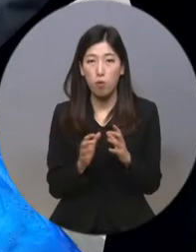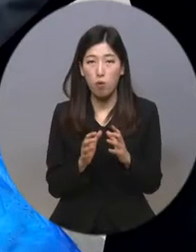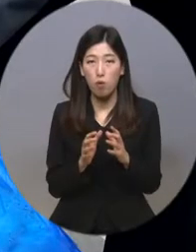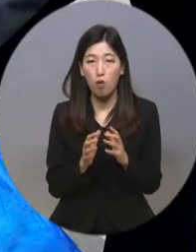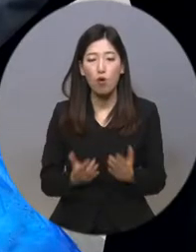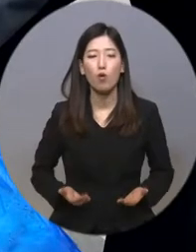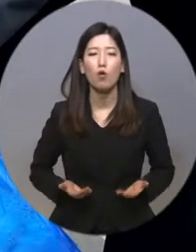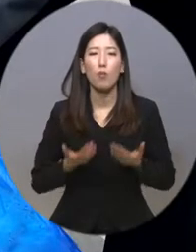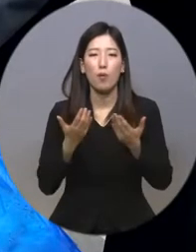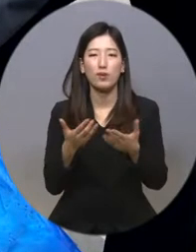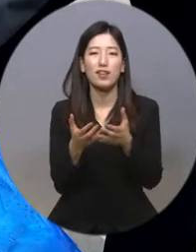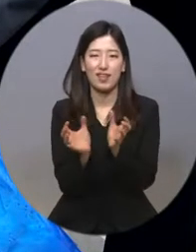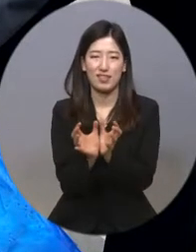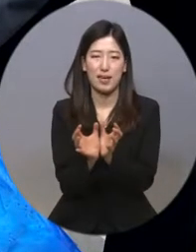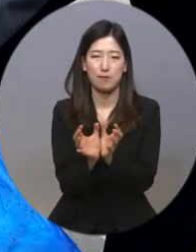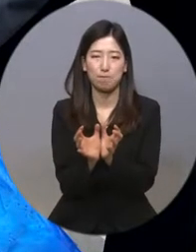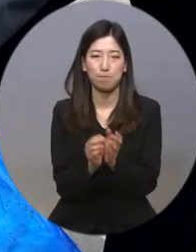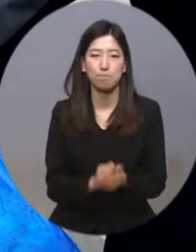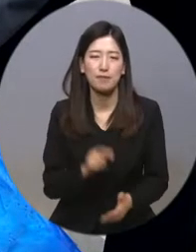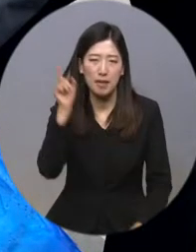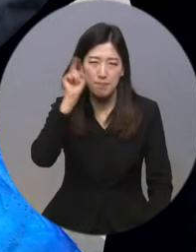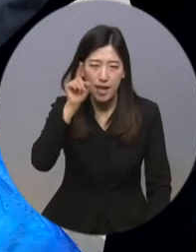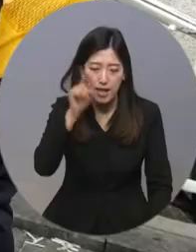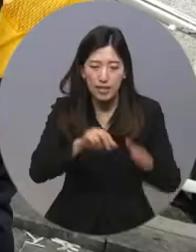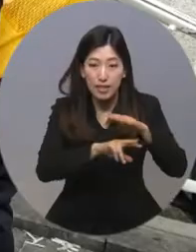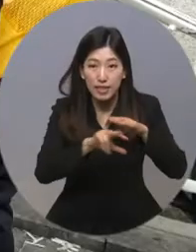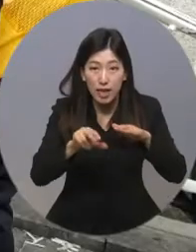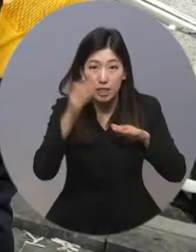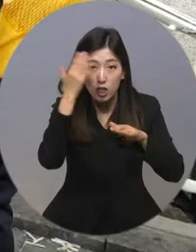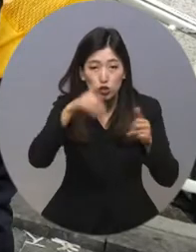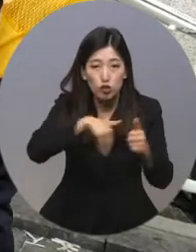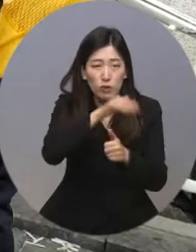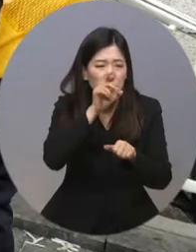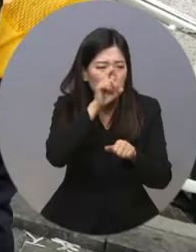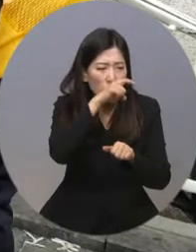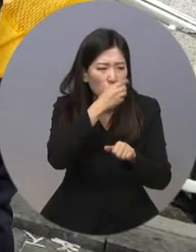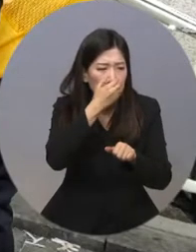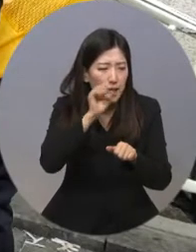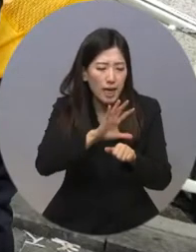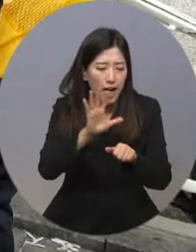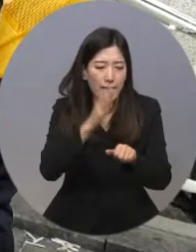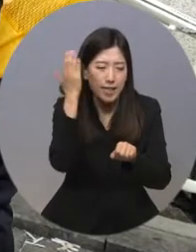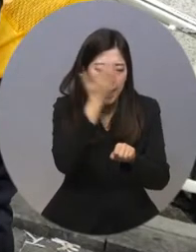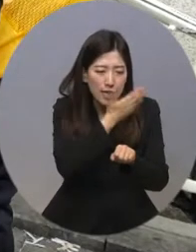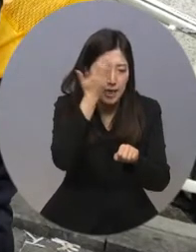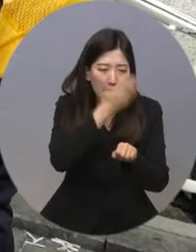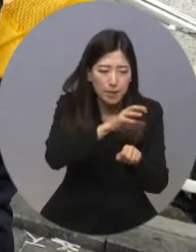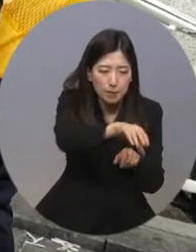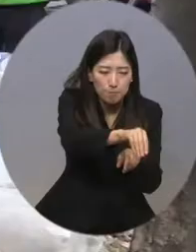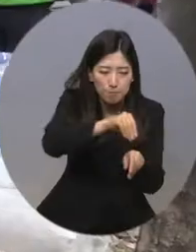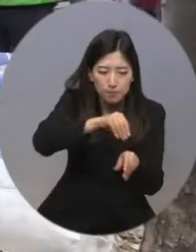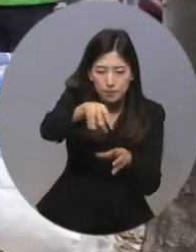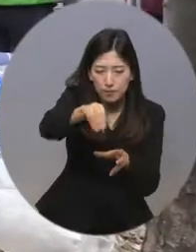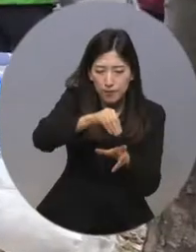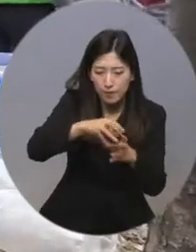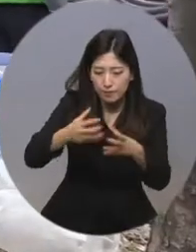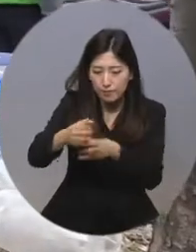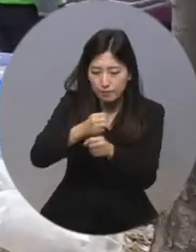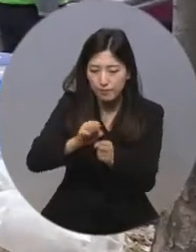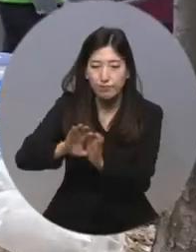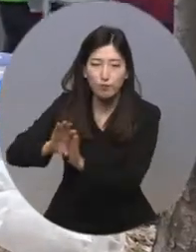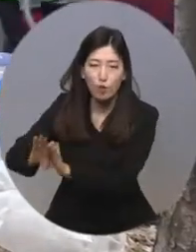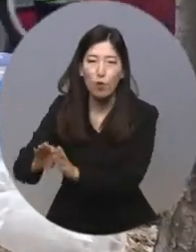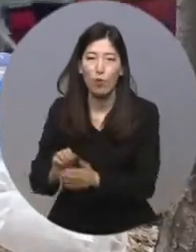역사 주변을 매일 자발적으로 청소해 많은 시민들의 참여를 이끌어냈습니다. 시민단체들의